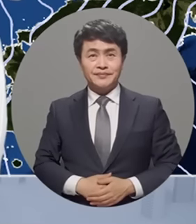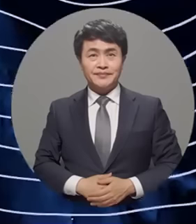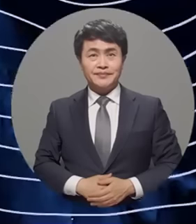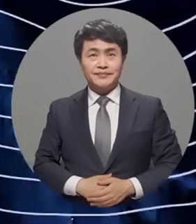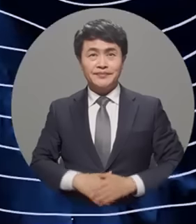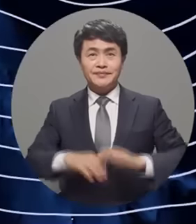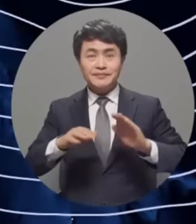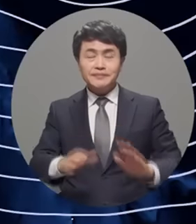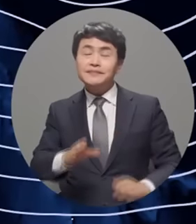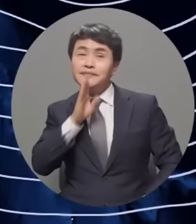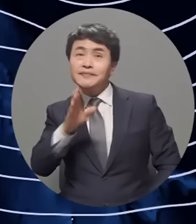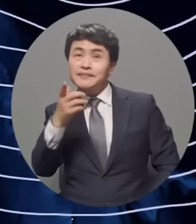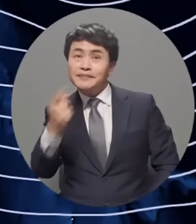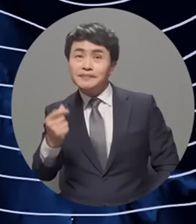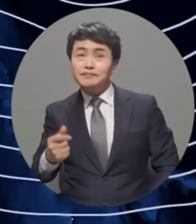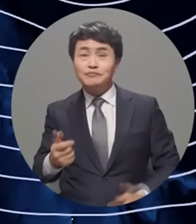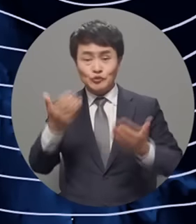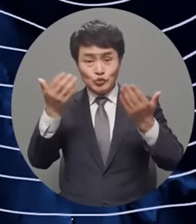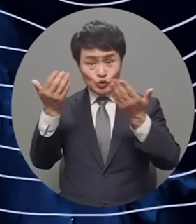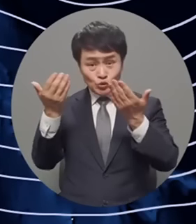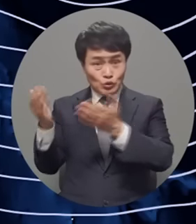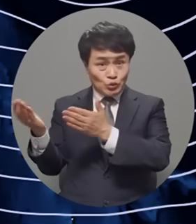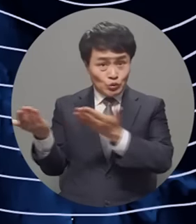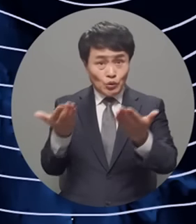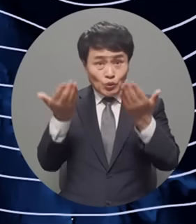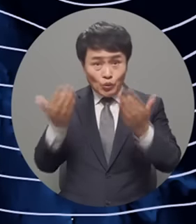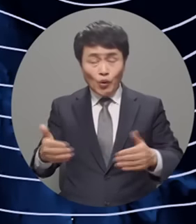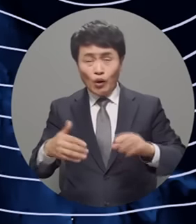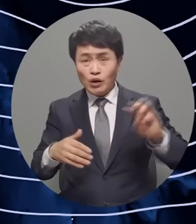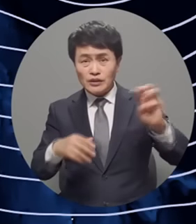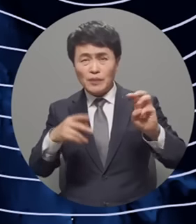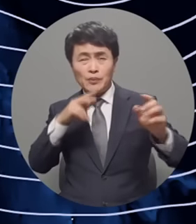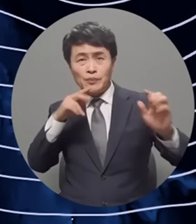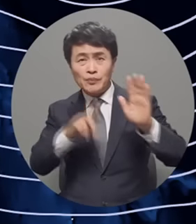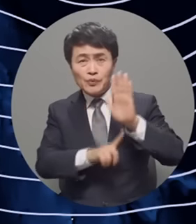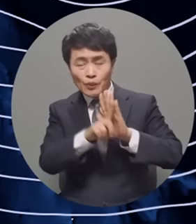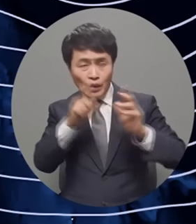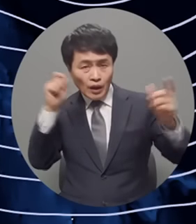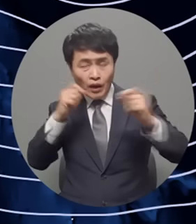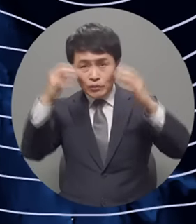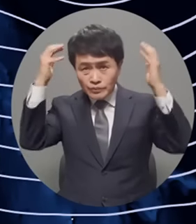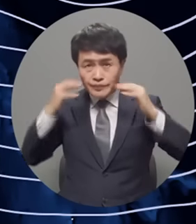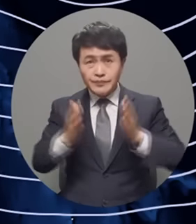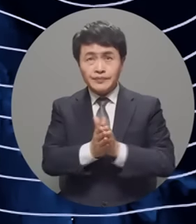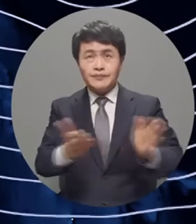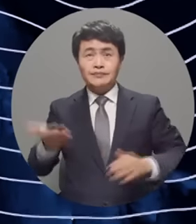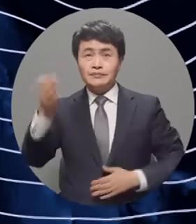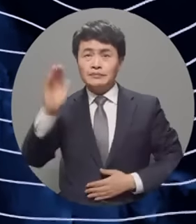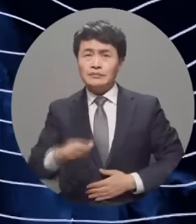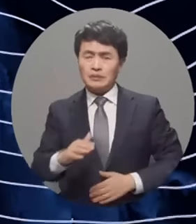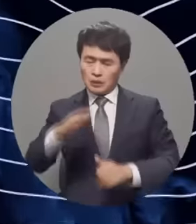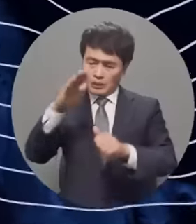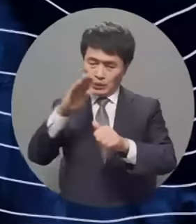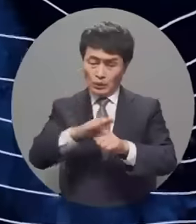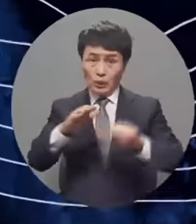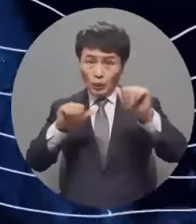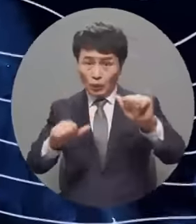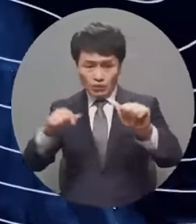네, 그렇습니다. 연휴 첫날에는 30도에 가까운 초여름 더위로 시작합니다. 그러나 어린이날에는